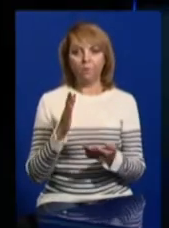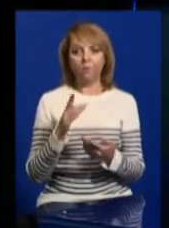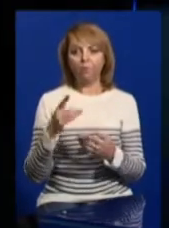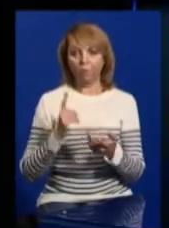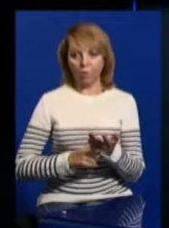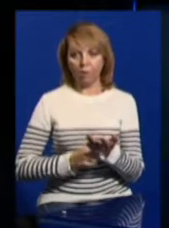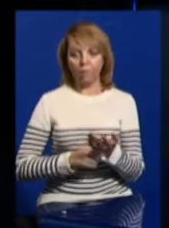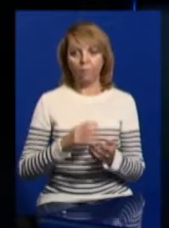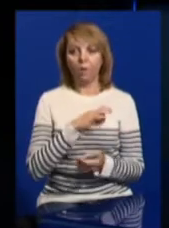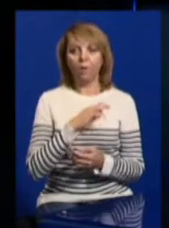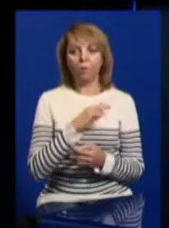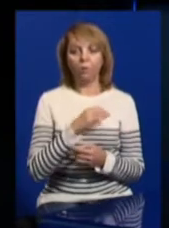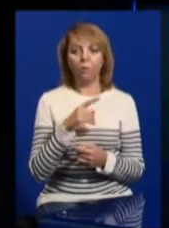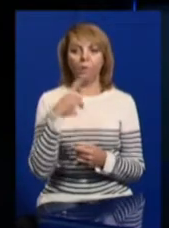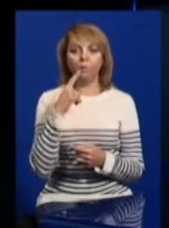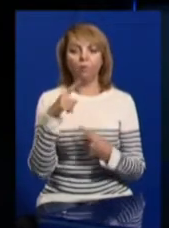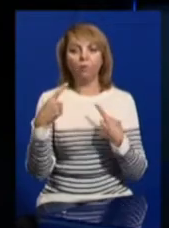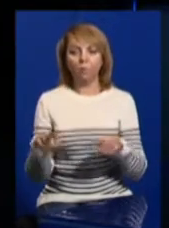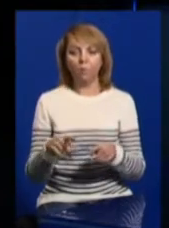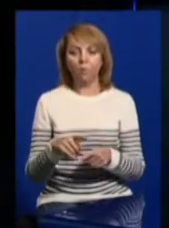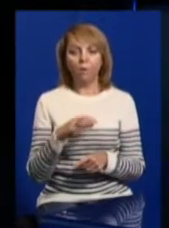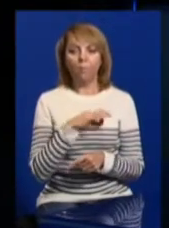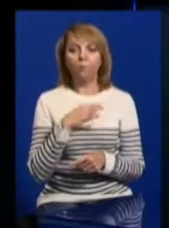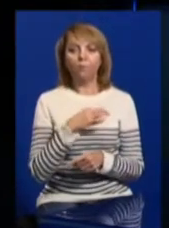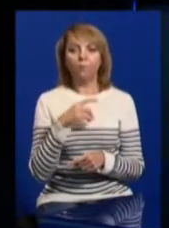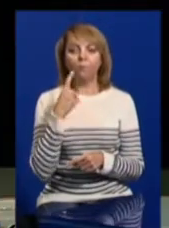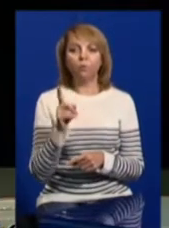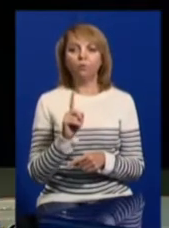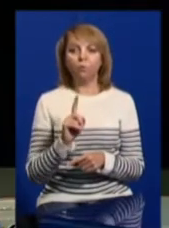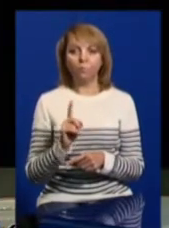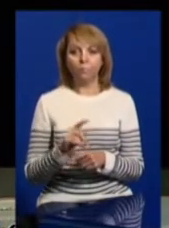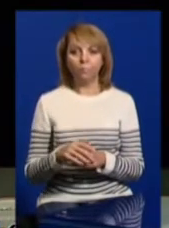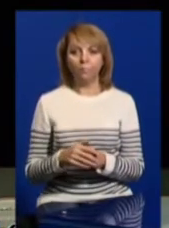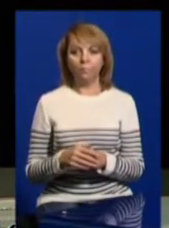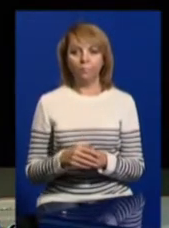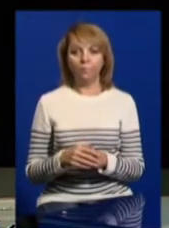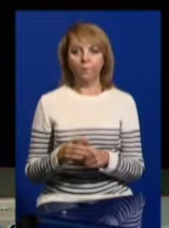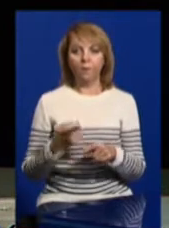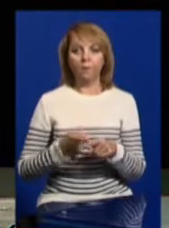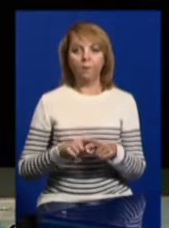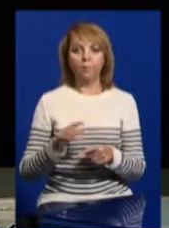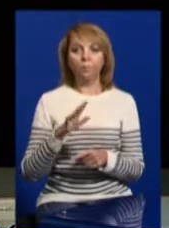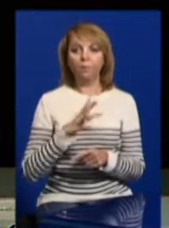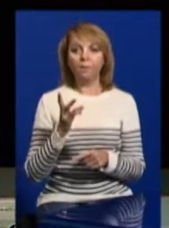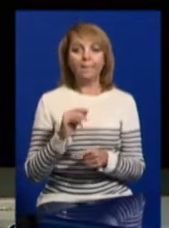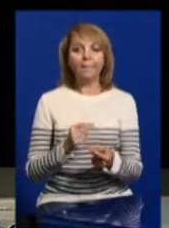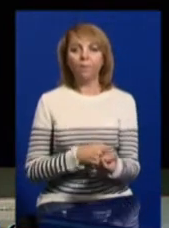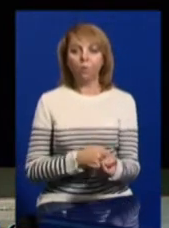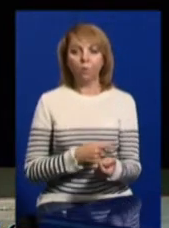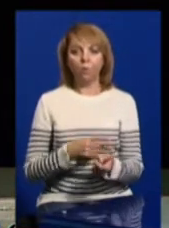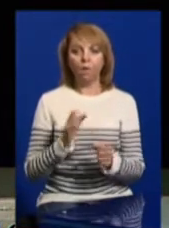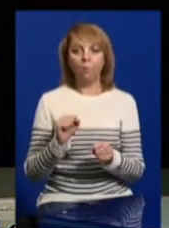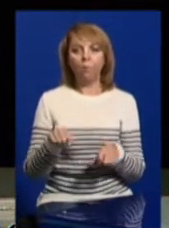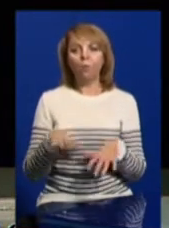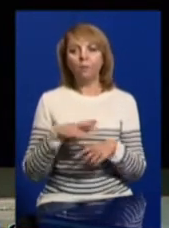Прокуратура посилається на інше. Прокуратура посилається, що це були не наркотики, а